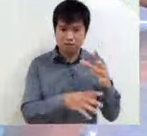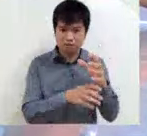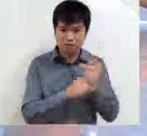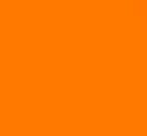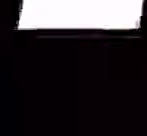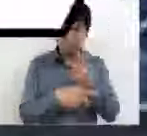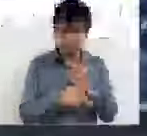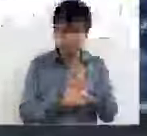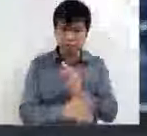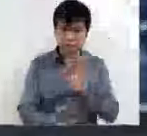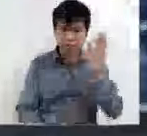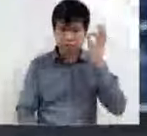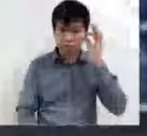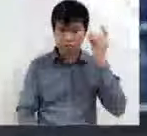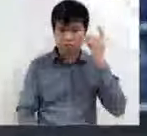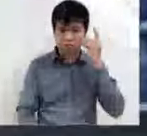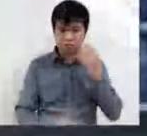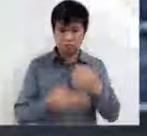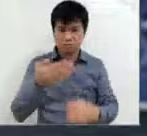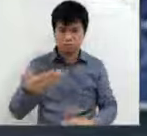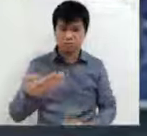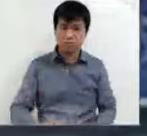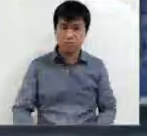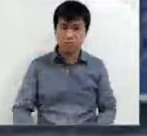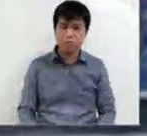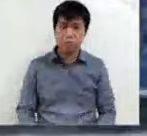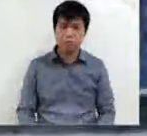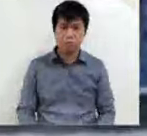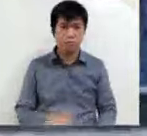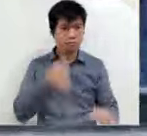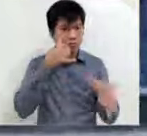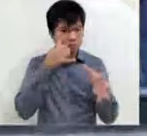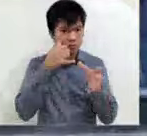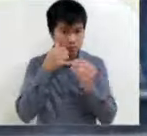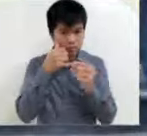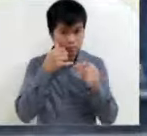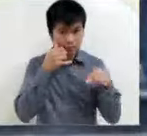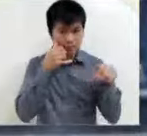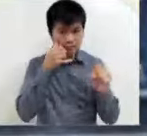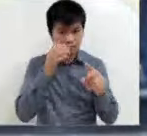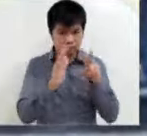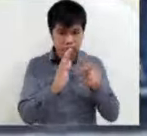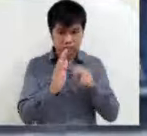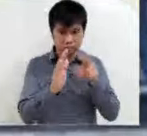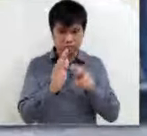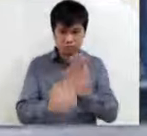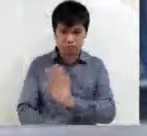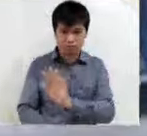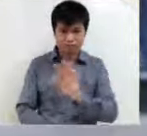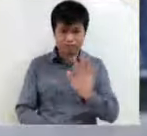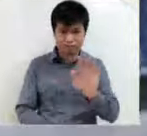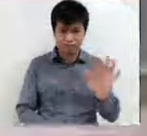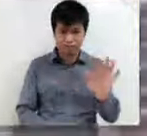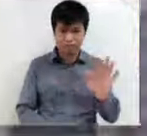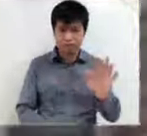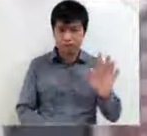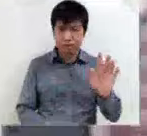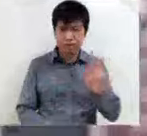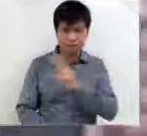Mundo. Kuha ang video na ito sa harap ng isang vape shop sa Valenzuela nitong Martes ng madaling